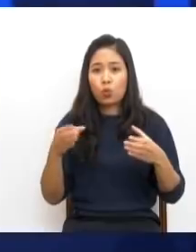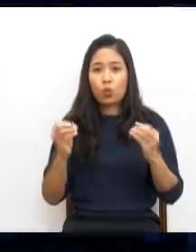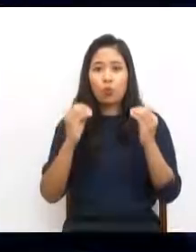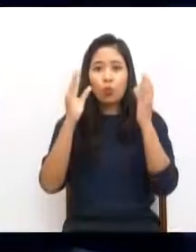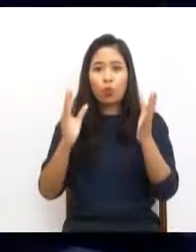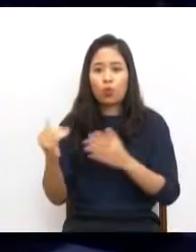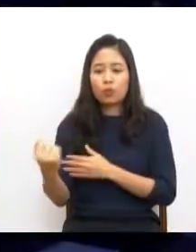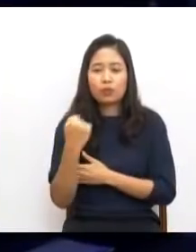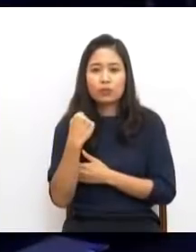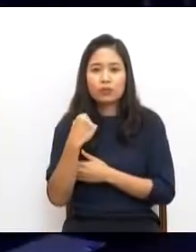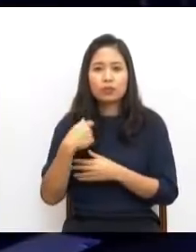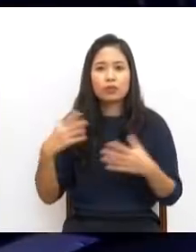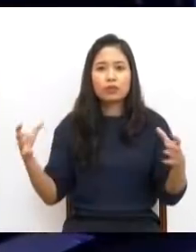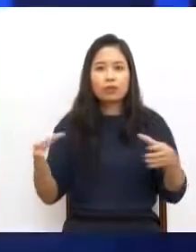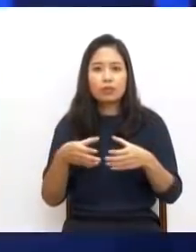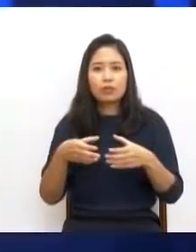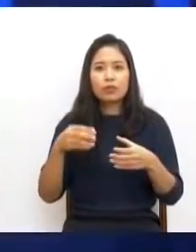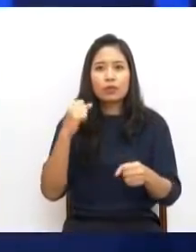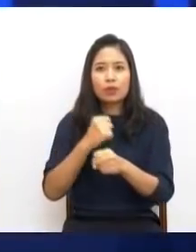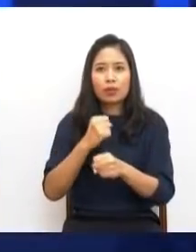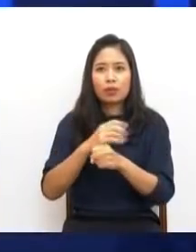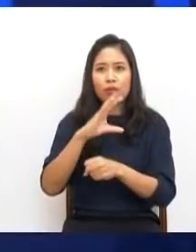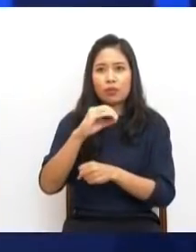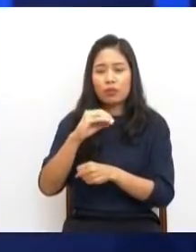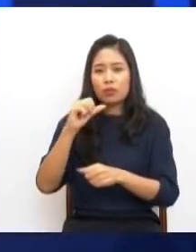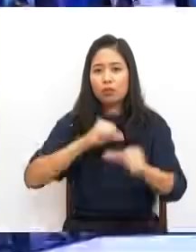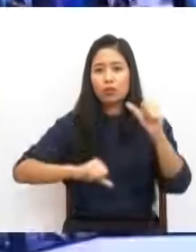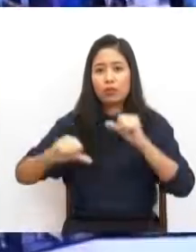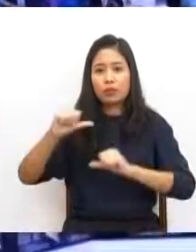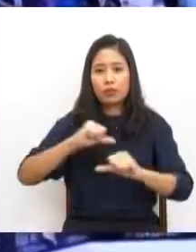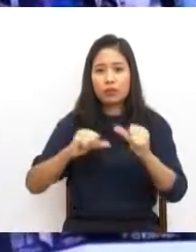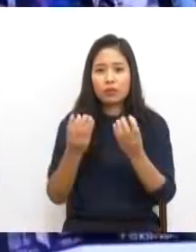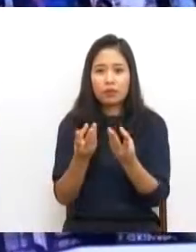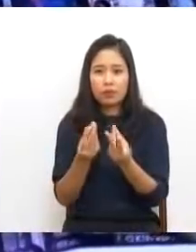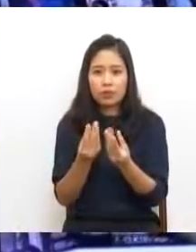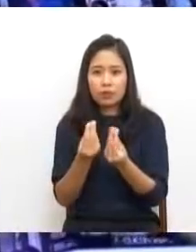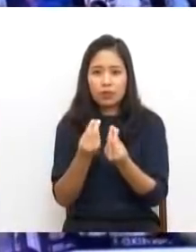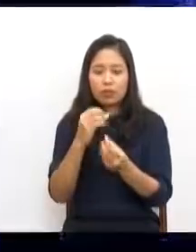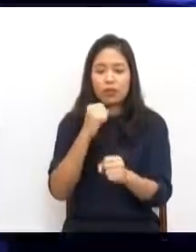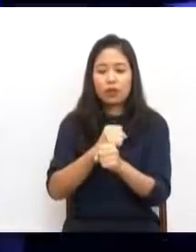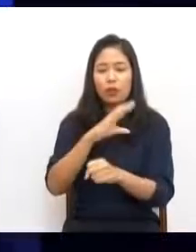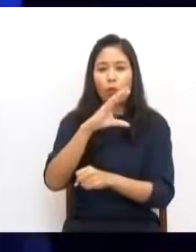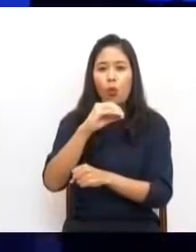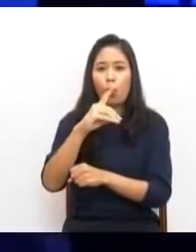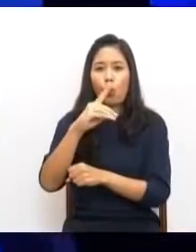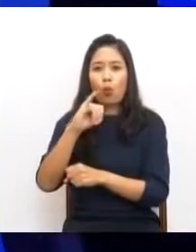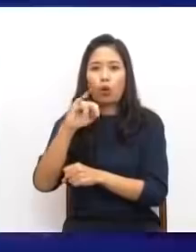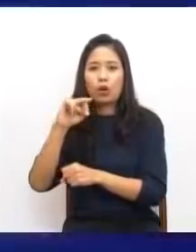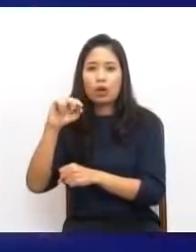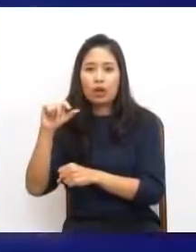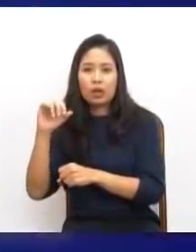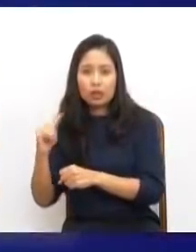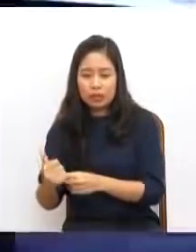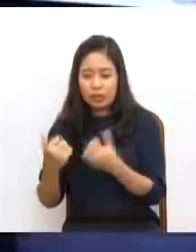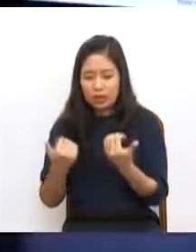มกับเราวันนี้จะเป็นเรื่องของโค้ดได้โค้ดดีในแง่ของวิทยาศาสตร์และคณิตศาสตร์ในแง่ของการโค้ดดิ้งเนี่ยถือว่าเป็นศาสตร์ของปัจจุบันและไม่